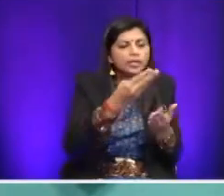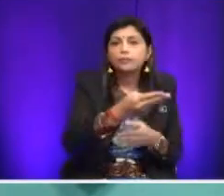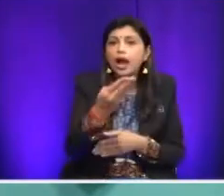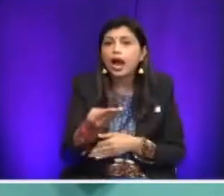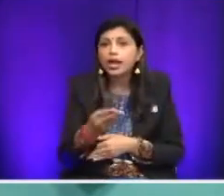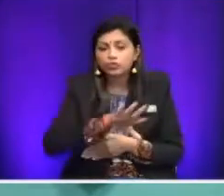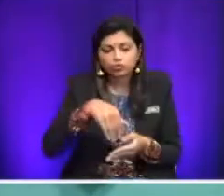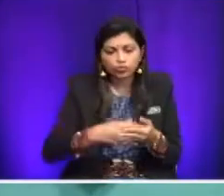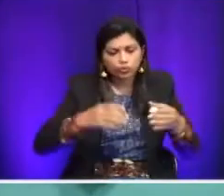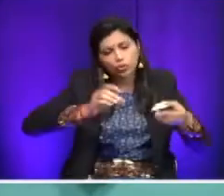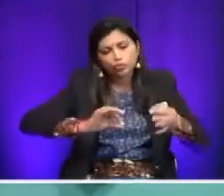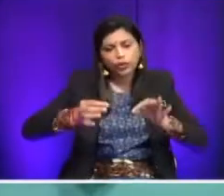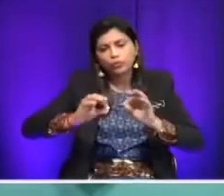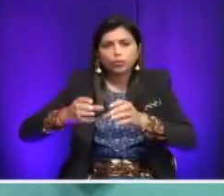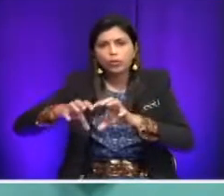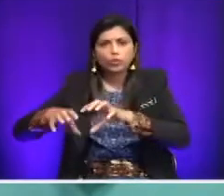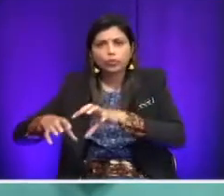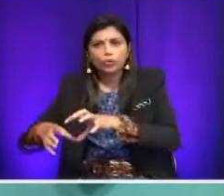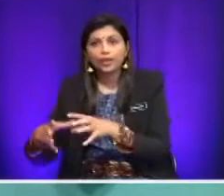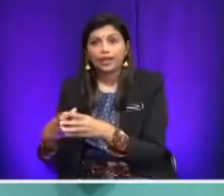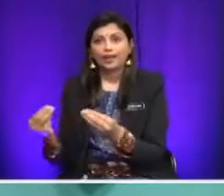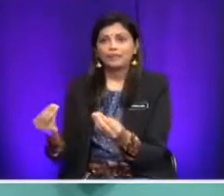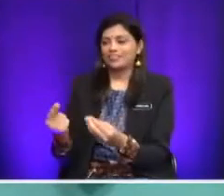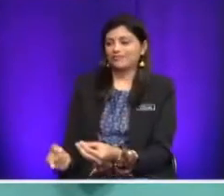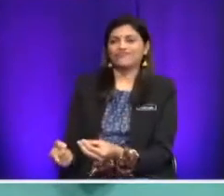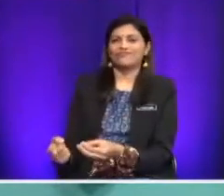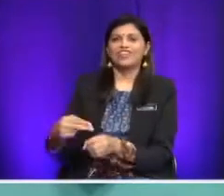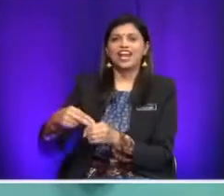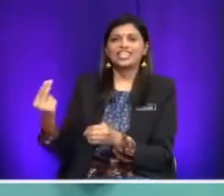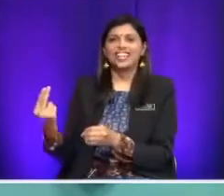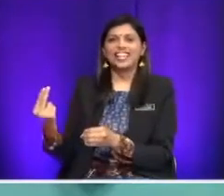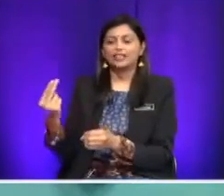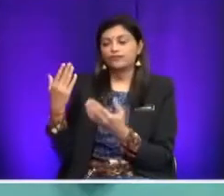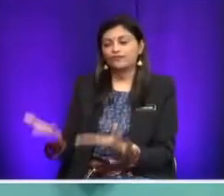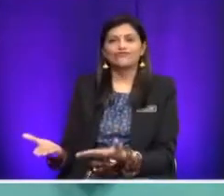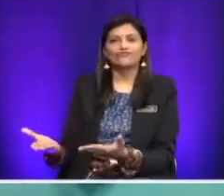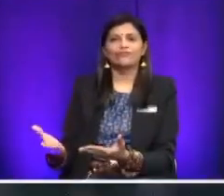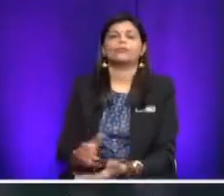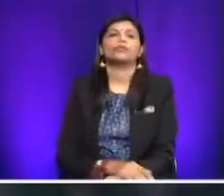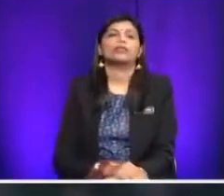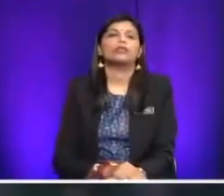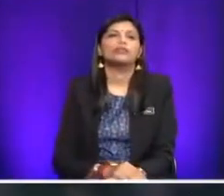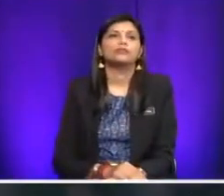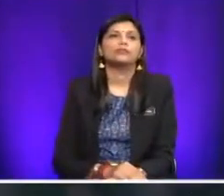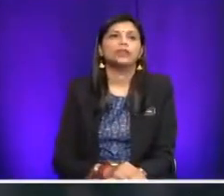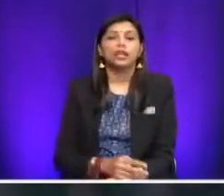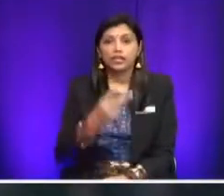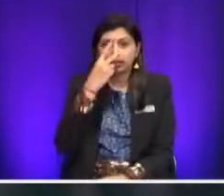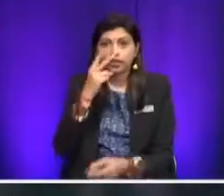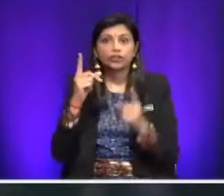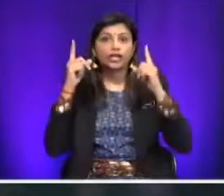pospek kejajar rekabentuk produk kita pergi ke Oke kita contoh Oke kalau mewah tengok di depan meja Milo tuh